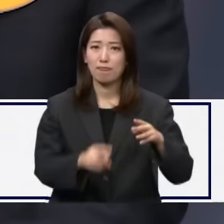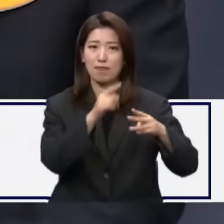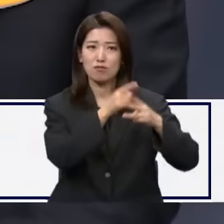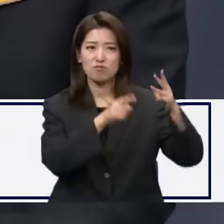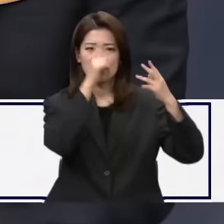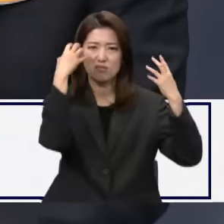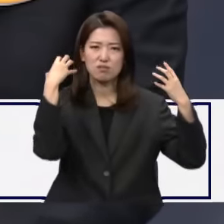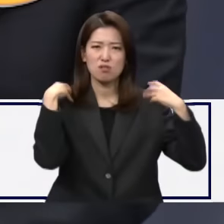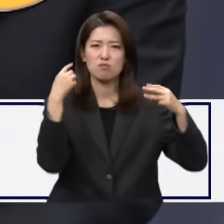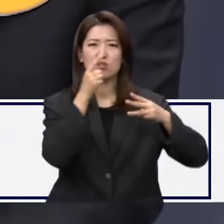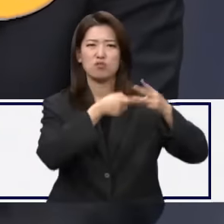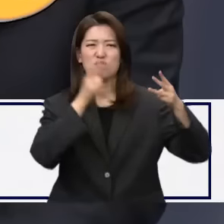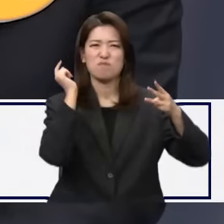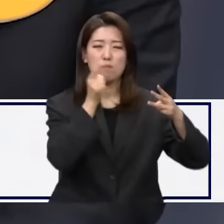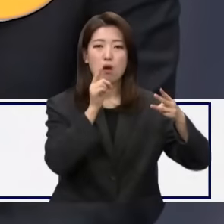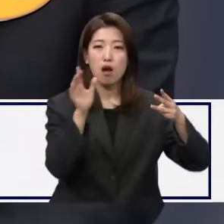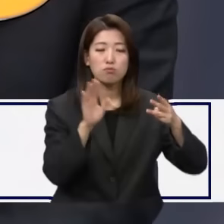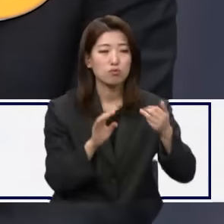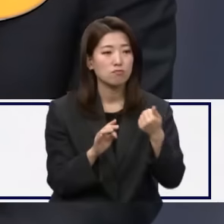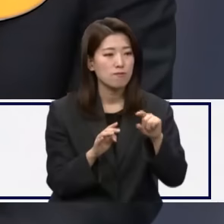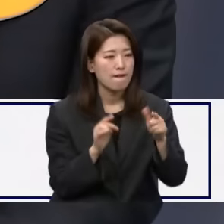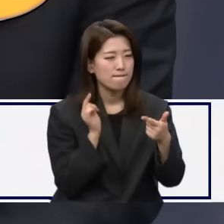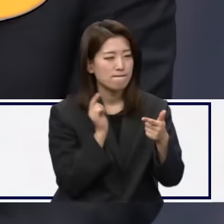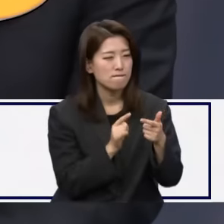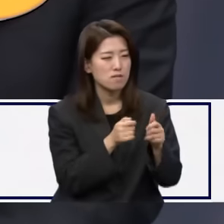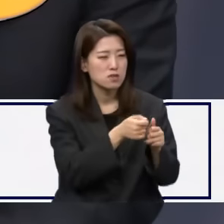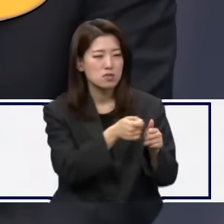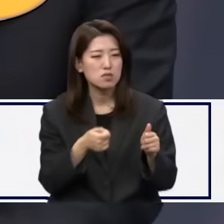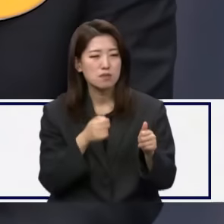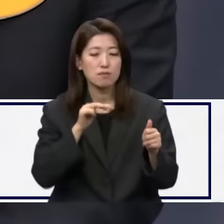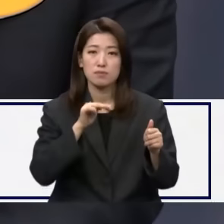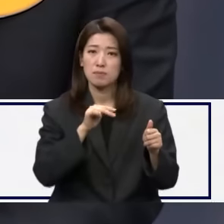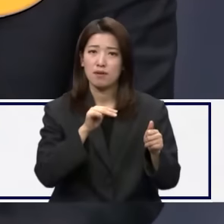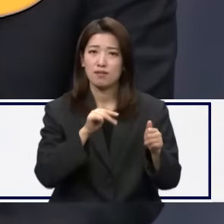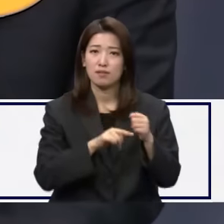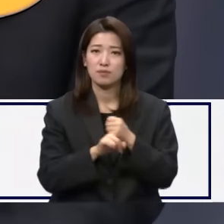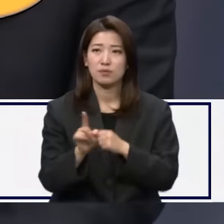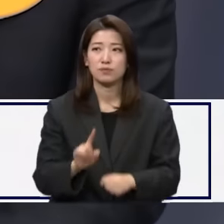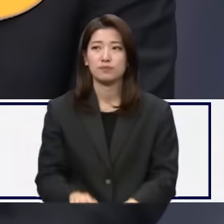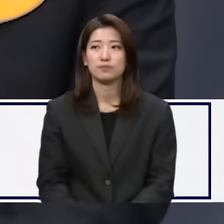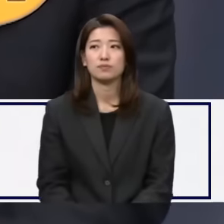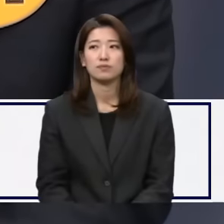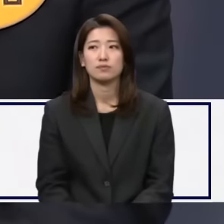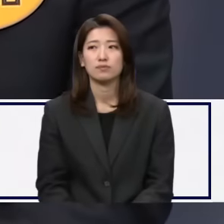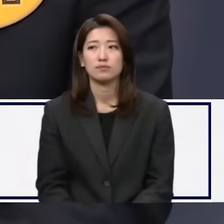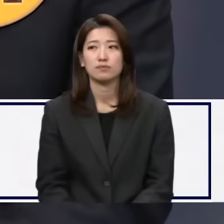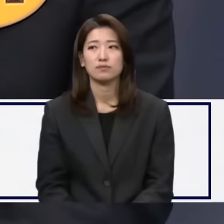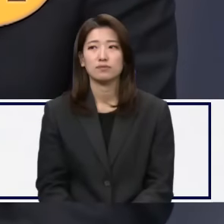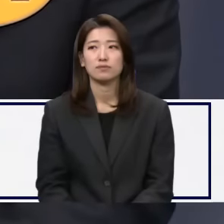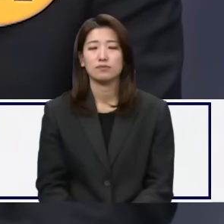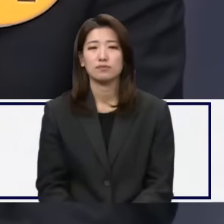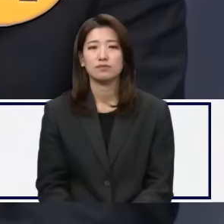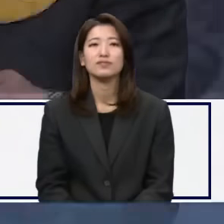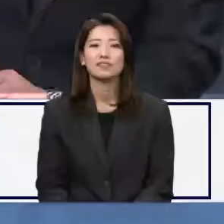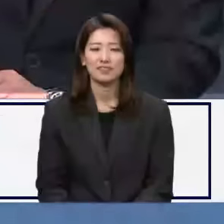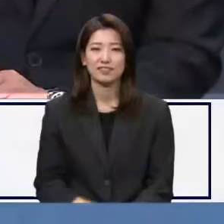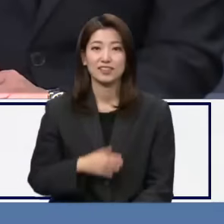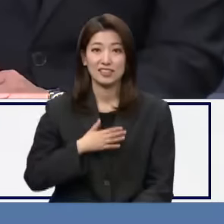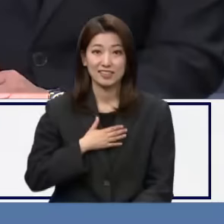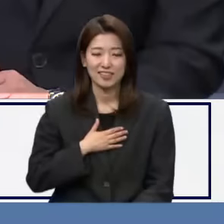원장한테 갔어요 화살이 요건 어떻게 판단을 해야 될까요 우선 저희 당에